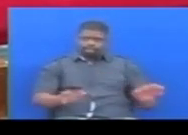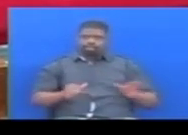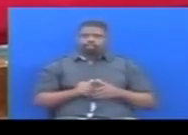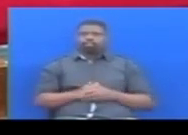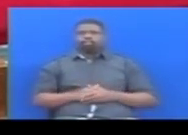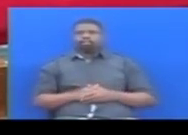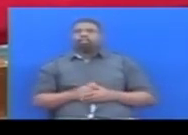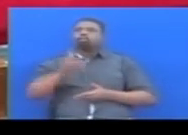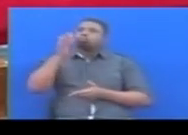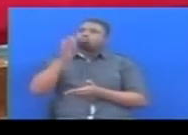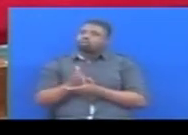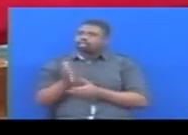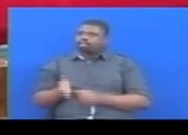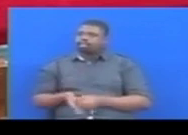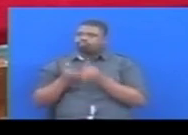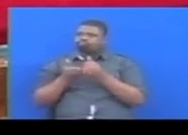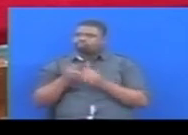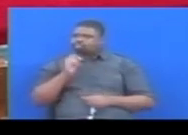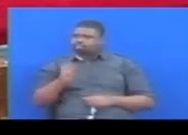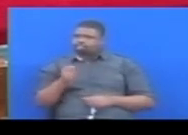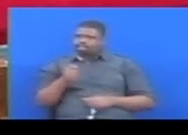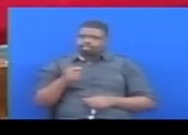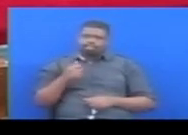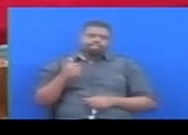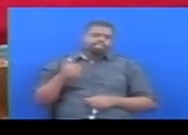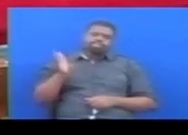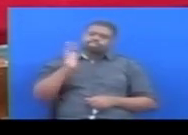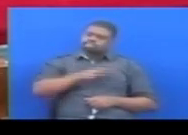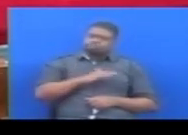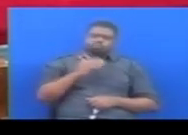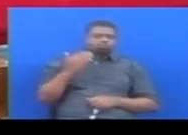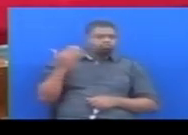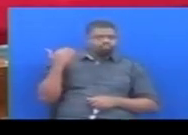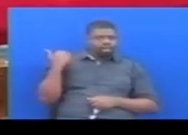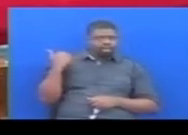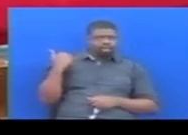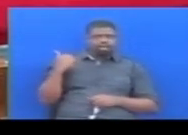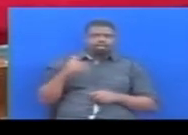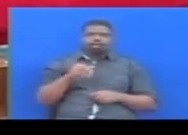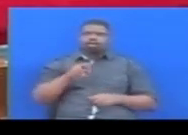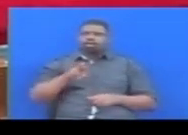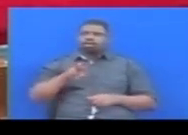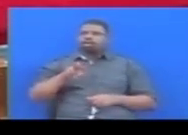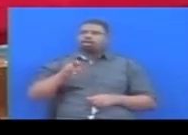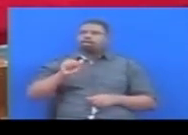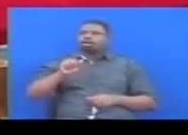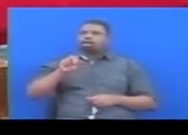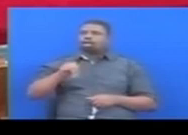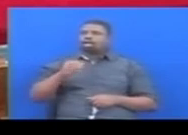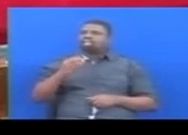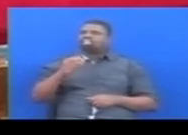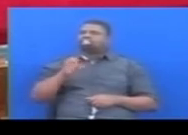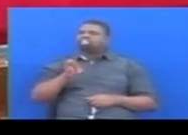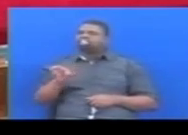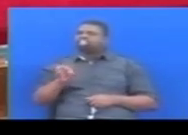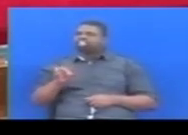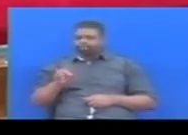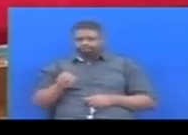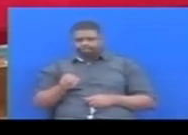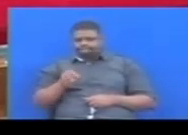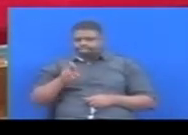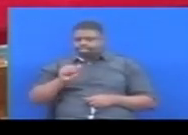ni kweli kuwa siku za nyuma ranch za Ruvu na Kongwa zilikuwa na idadi kubwa ya mifugo ambayo ilionekana